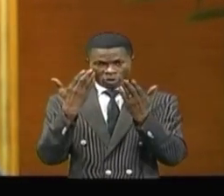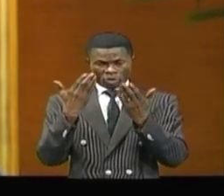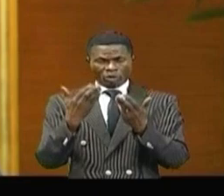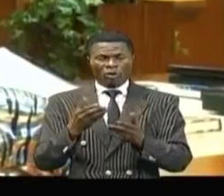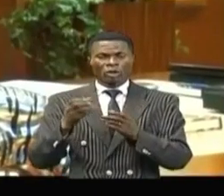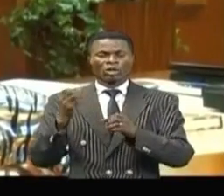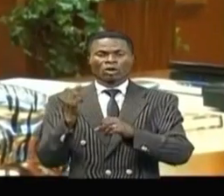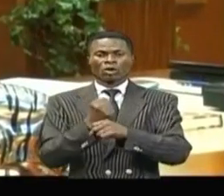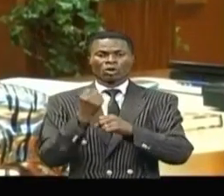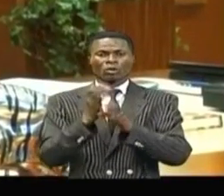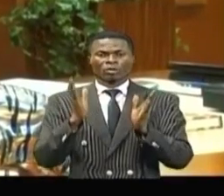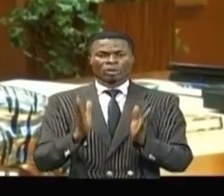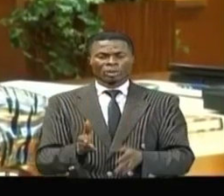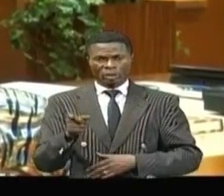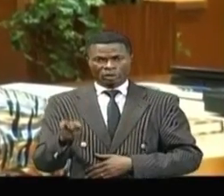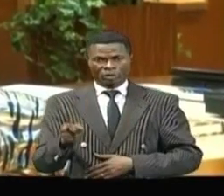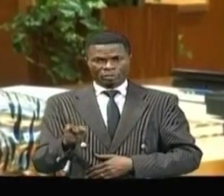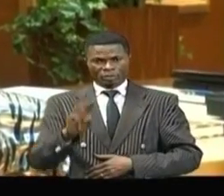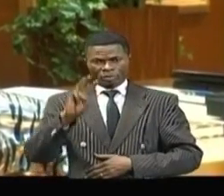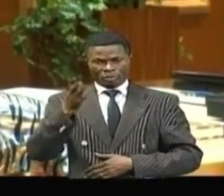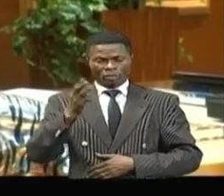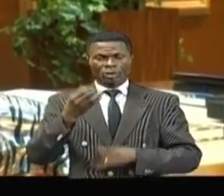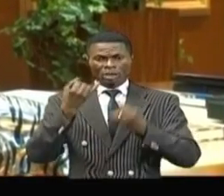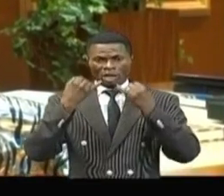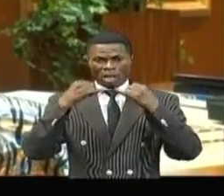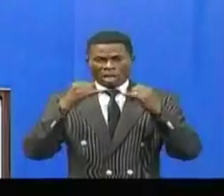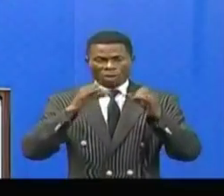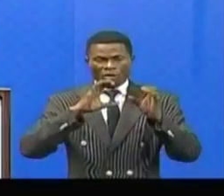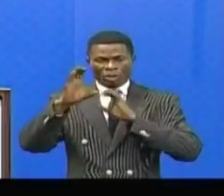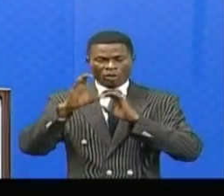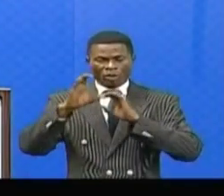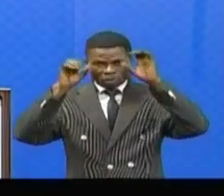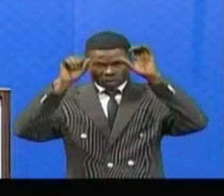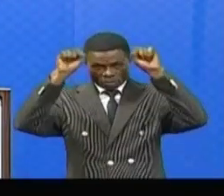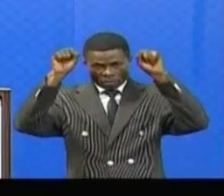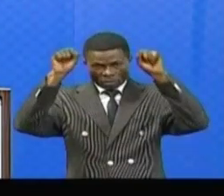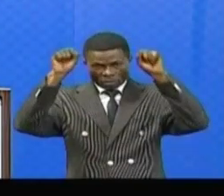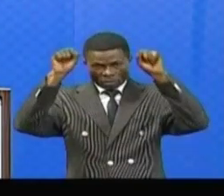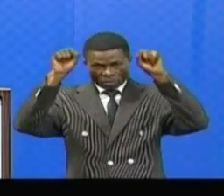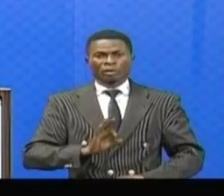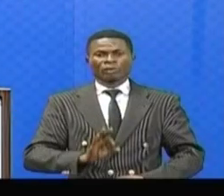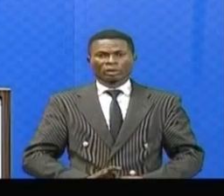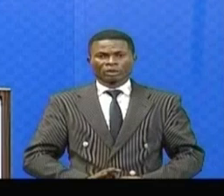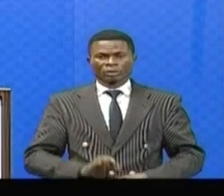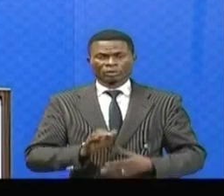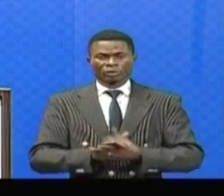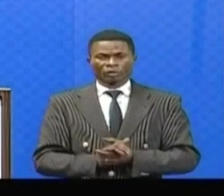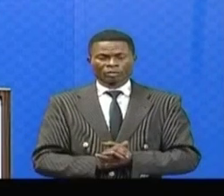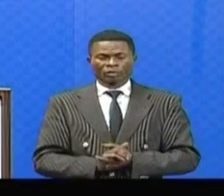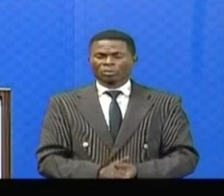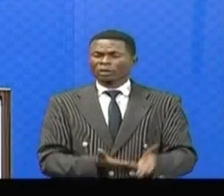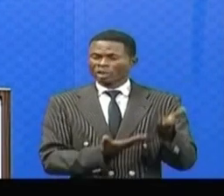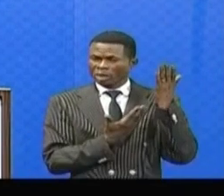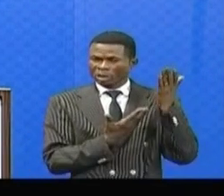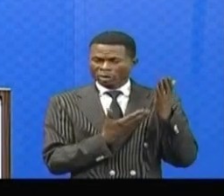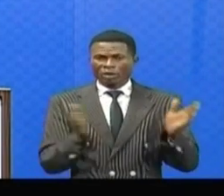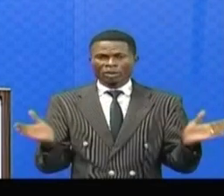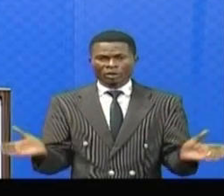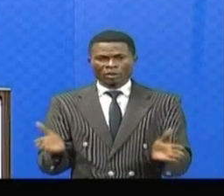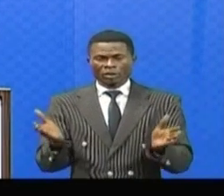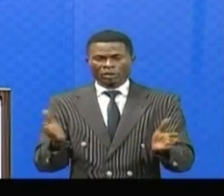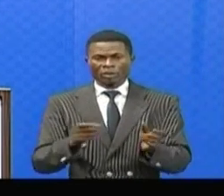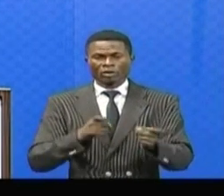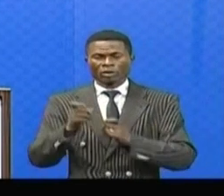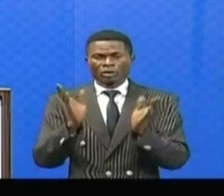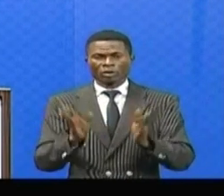l'opérateur. Troisième point de la communication du président de la République, de la nécessité de renforcer la